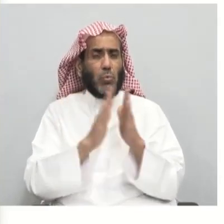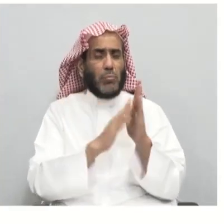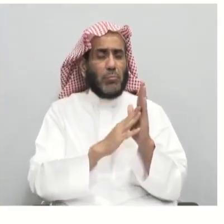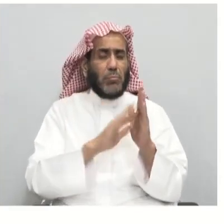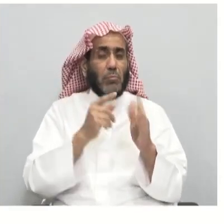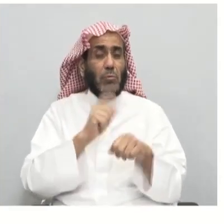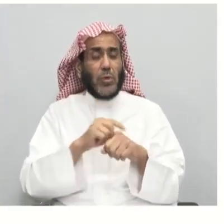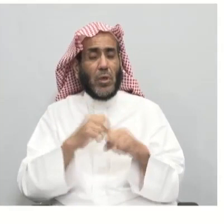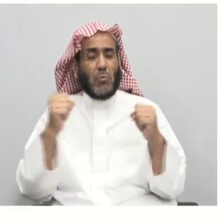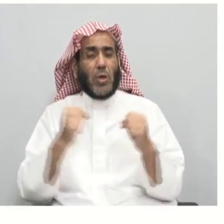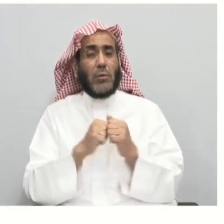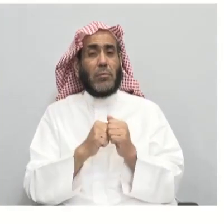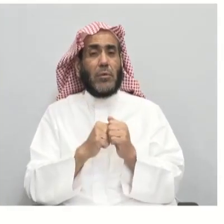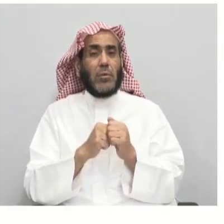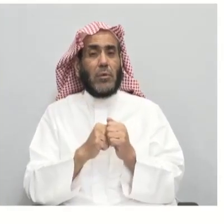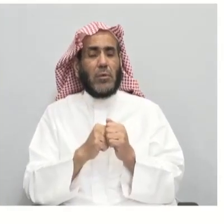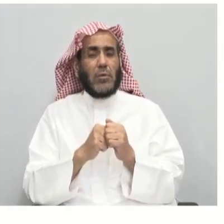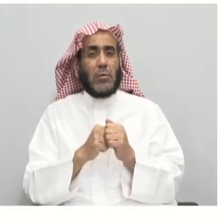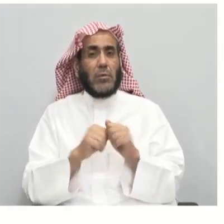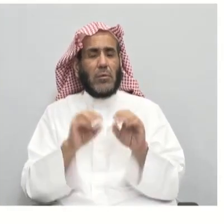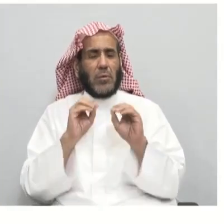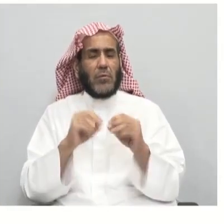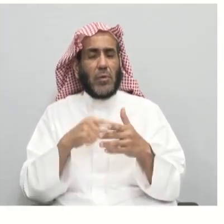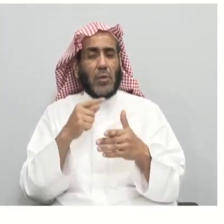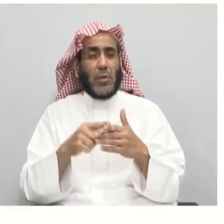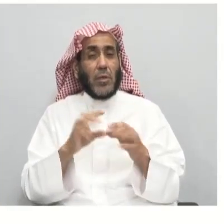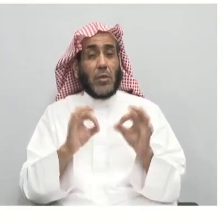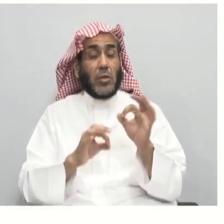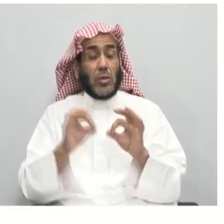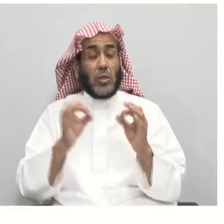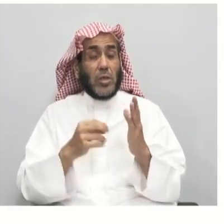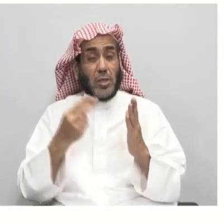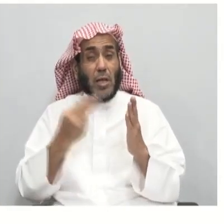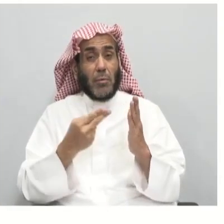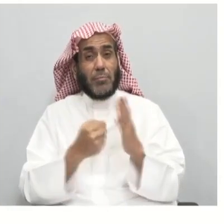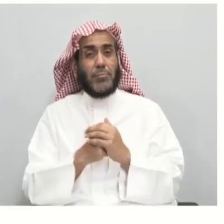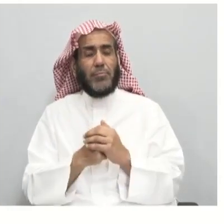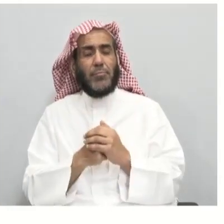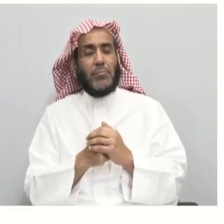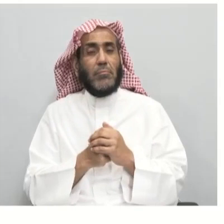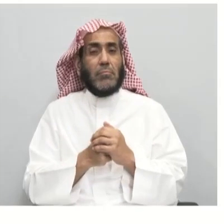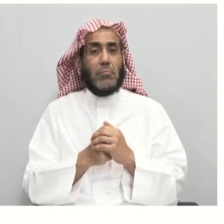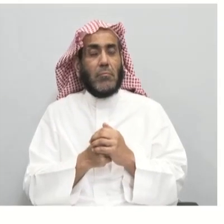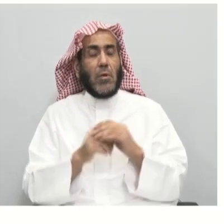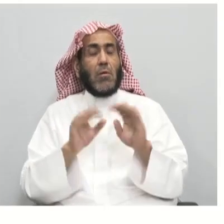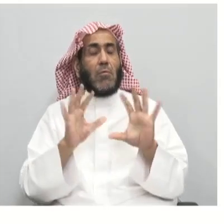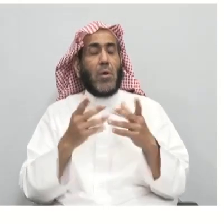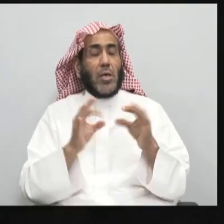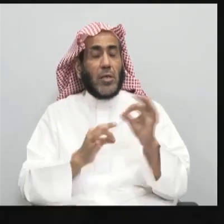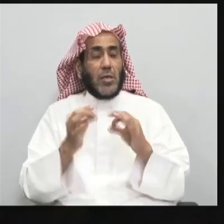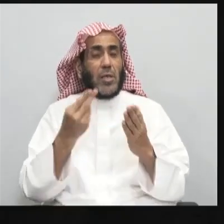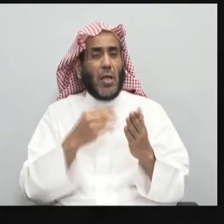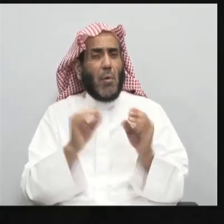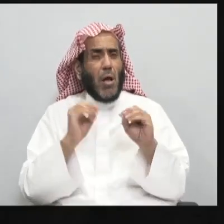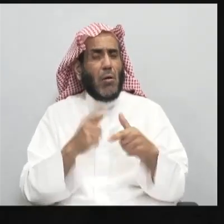وعند المذاكره تعرفنا كذلك على استراتيجيه الكتابه فما هي استراتيجيه الكتابه